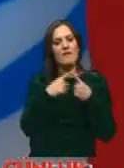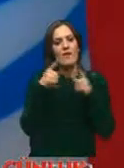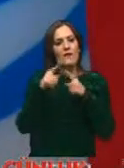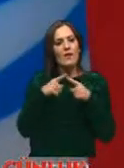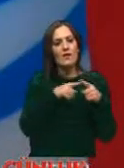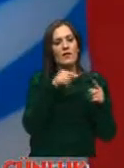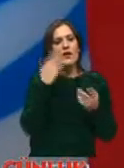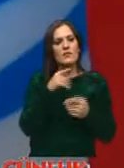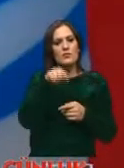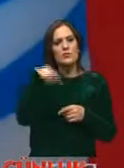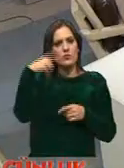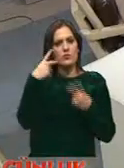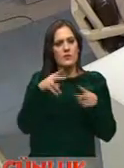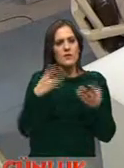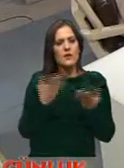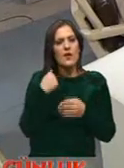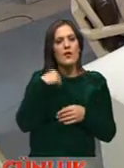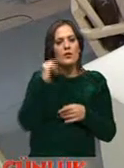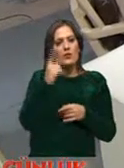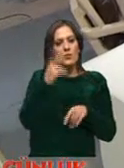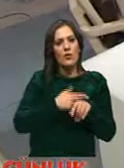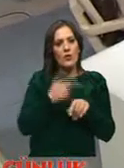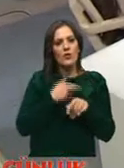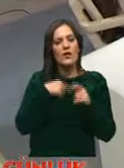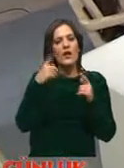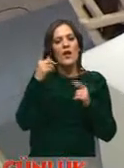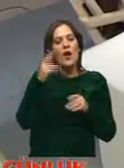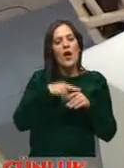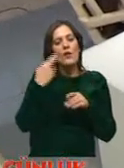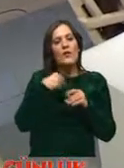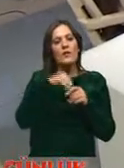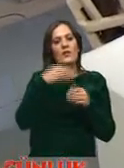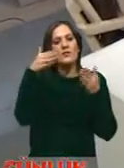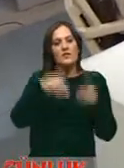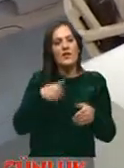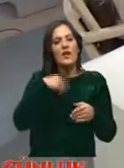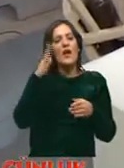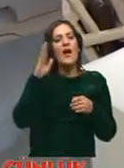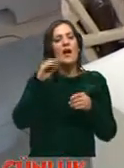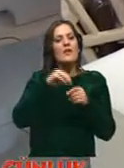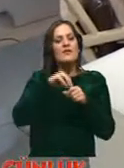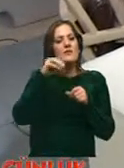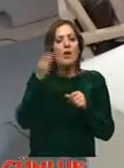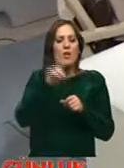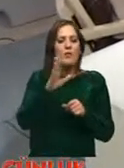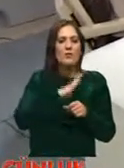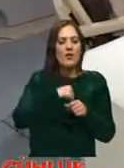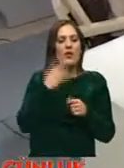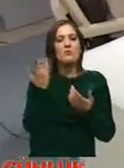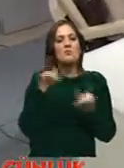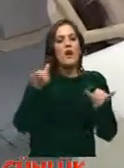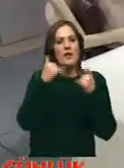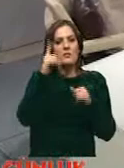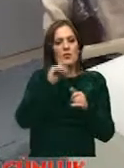cümbüştür değil mi aslında o? Aslında bunu düşünebiliriz. Yani tabii ki kötü bir örnek, teşbihte hata olmaz ama bir cenazede, ağıtta. Bir coşkulu bir